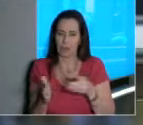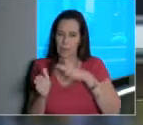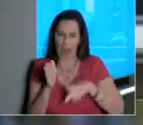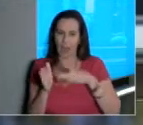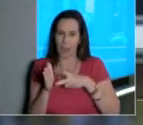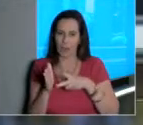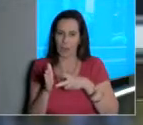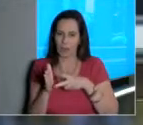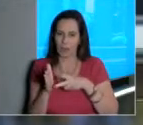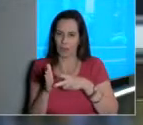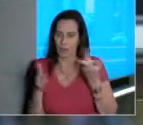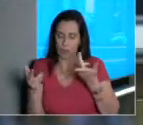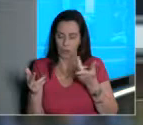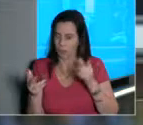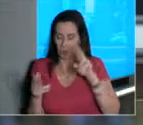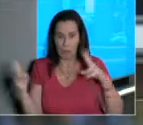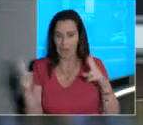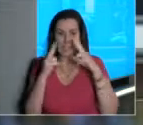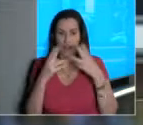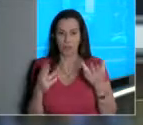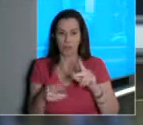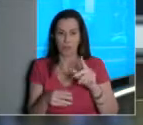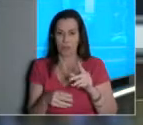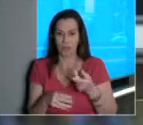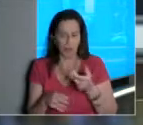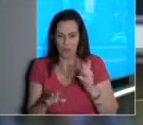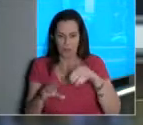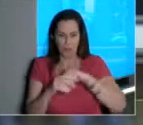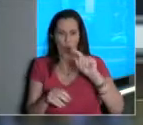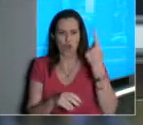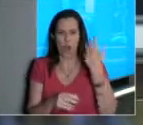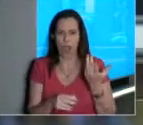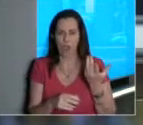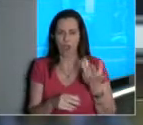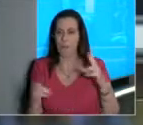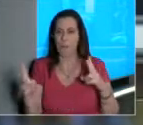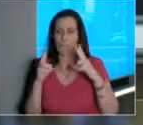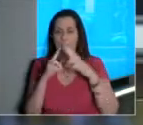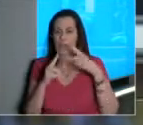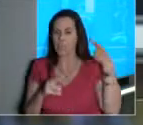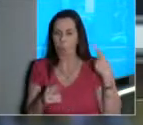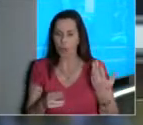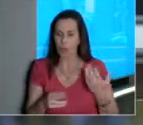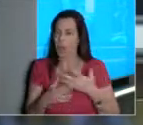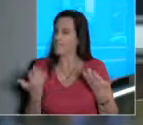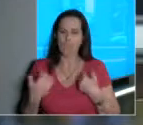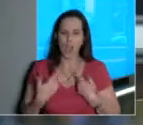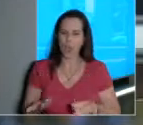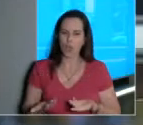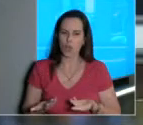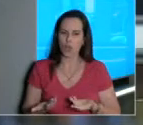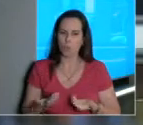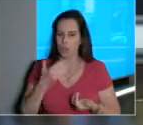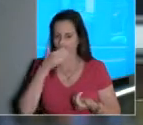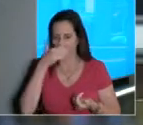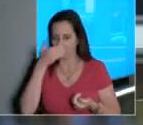ברכבות שנוסעות מיליון לפריז, שנוסעות תוך שעה וסוגרות את הסיפור הזה, או מפריז ללונדון. איפה אנחנו? עכשיו רגע,